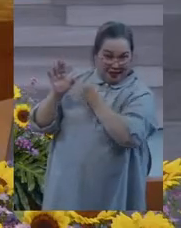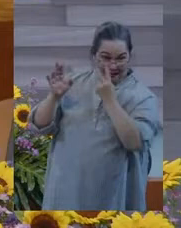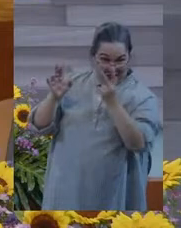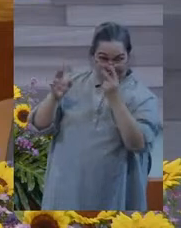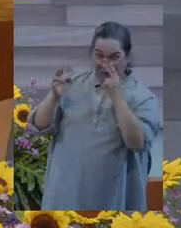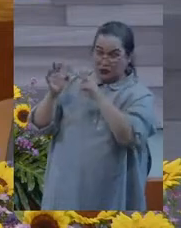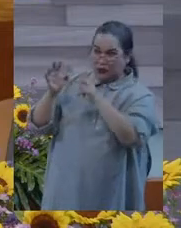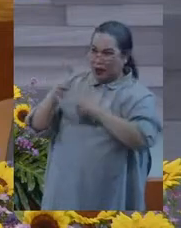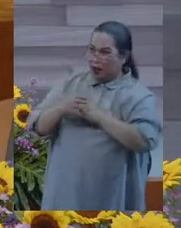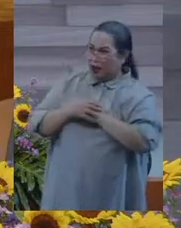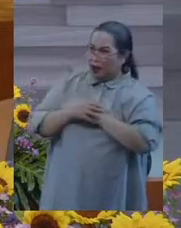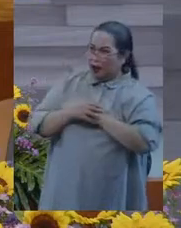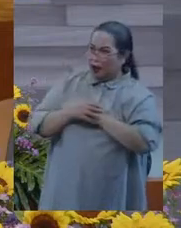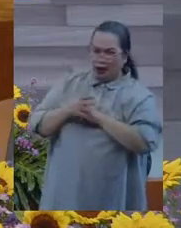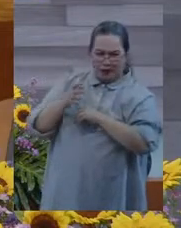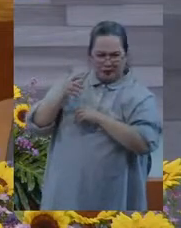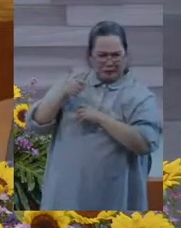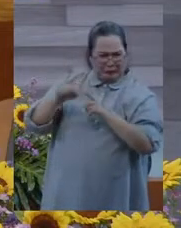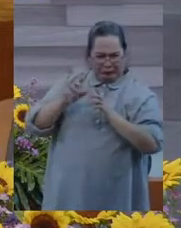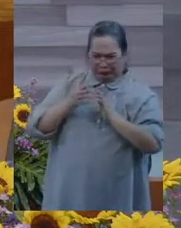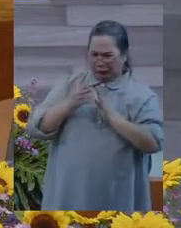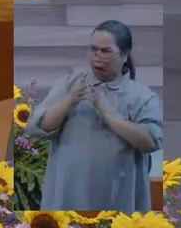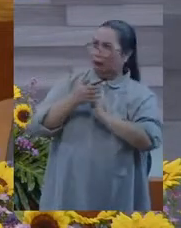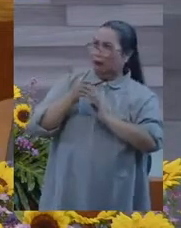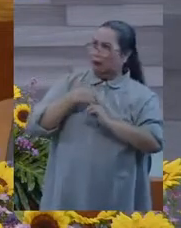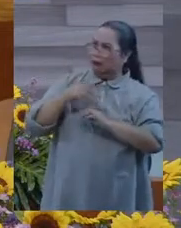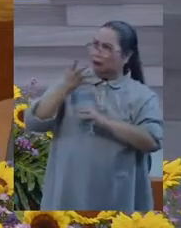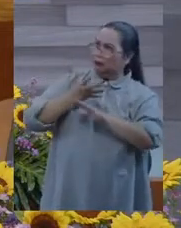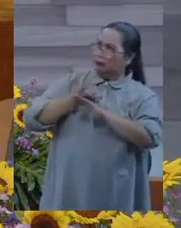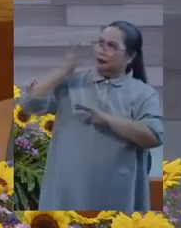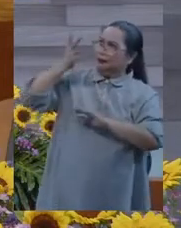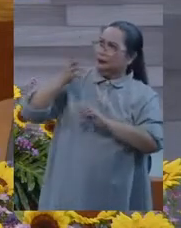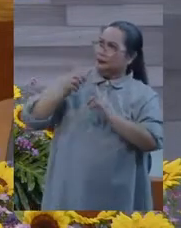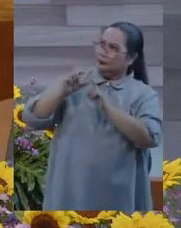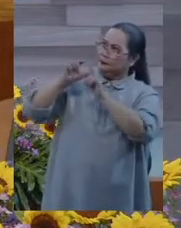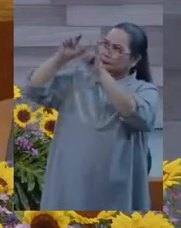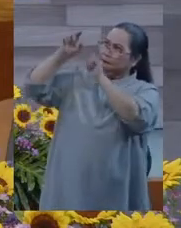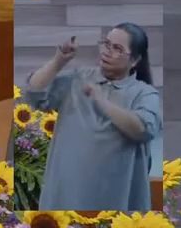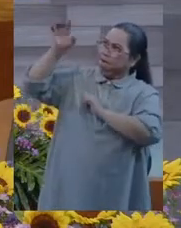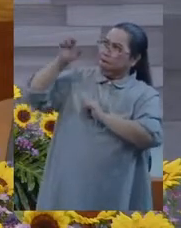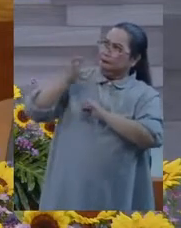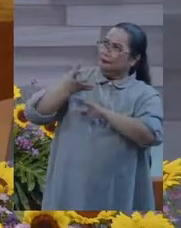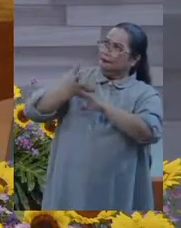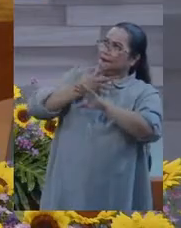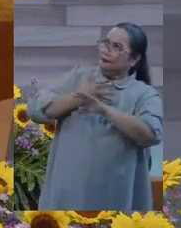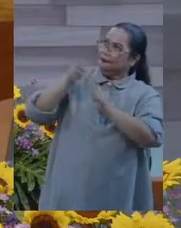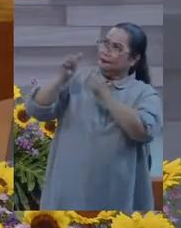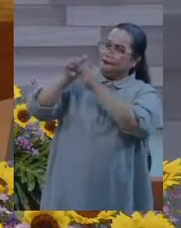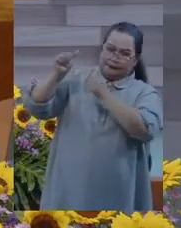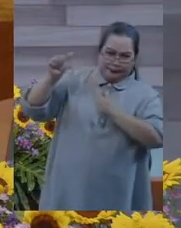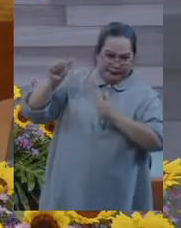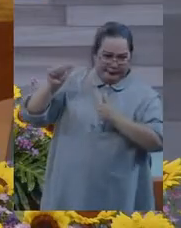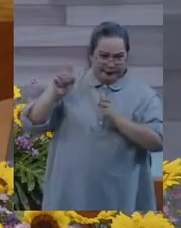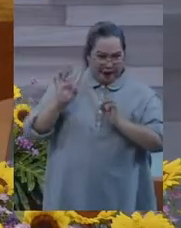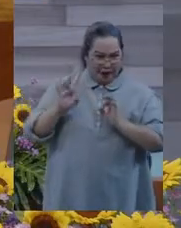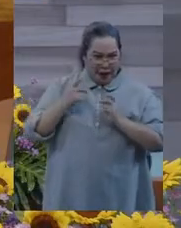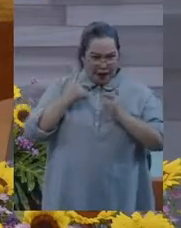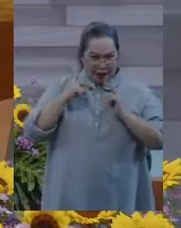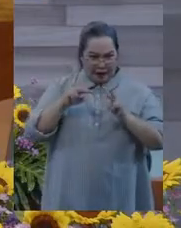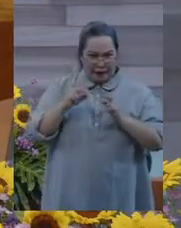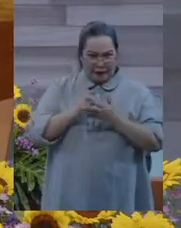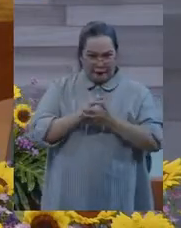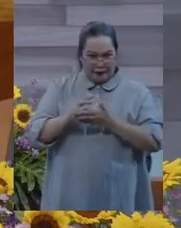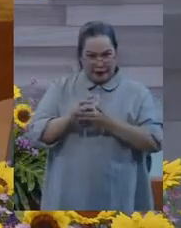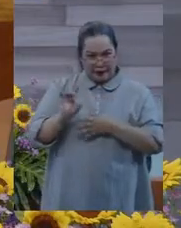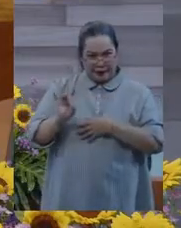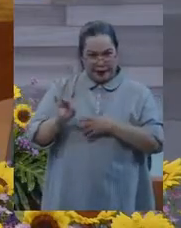nila, sinasalangsang nila ang otoridad ng Diyos. Nakita natin yun sa verses 8 to